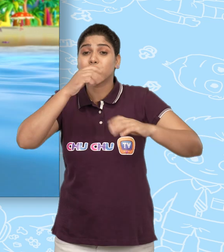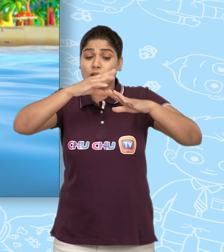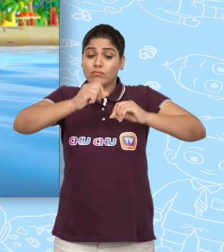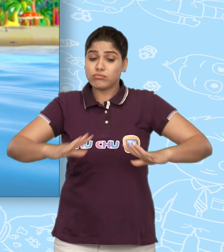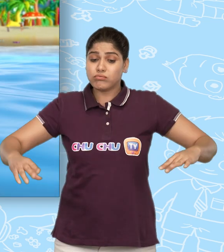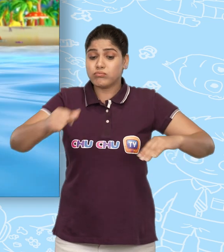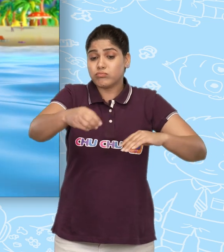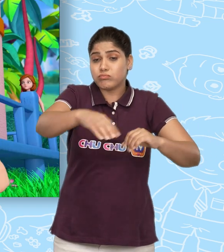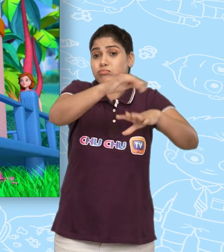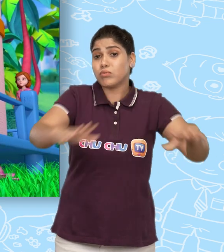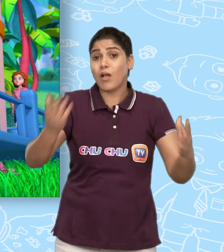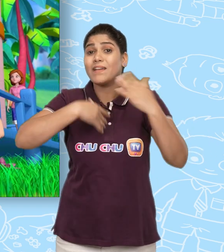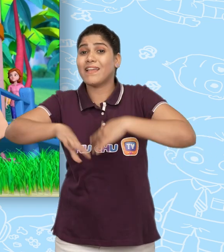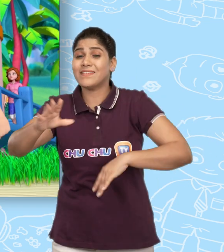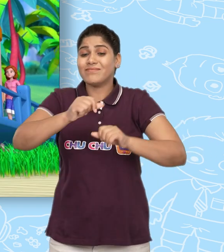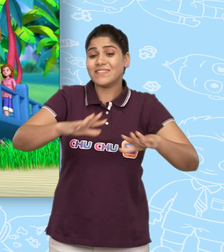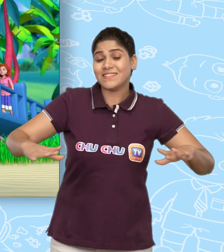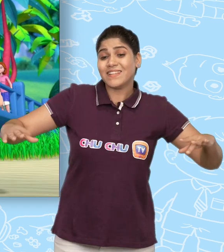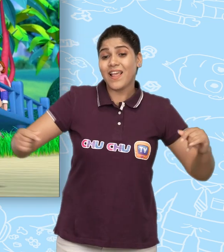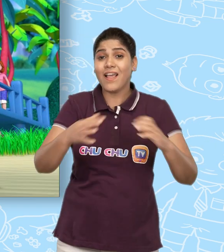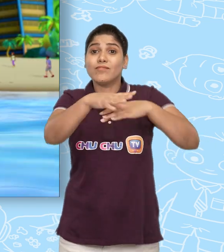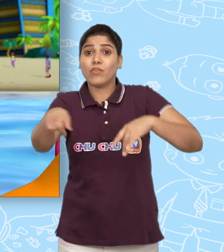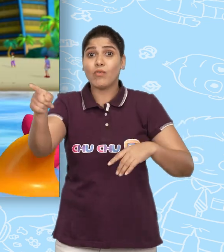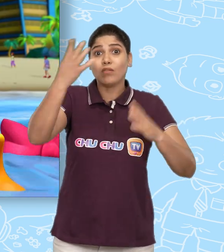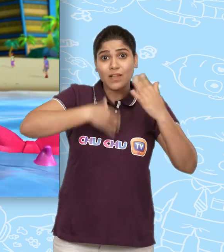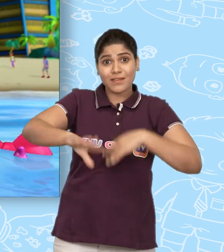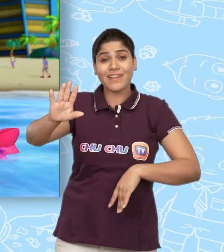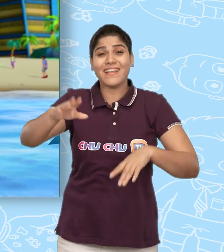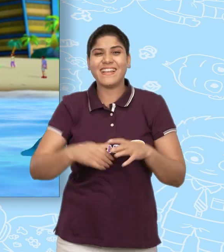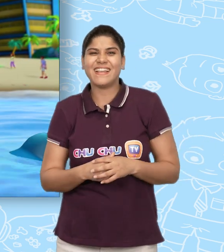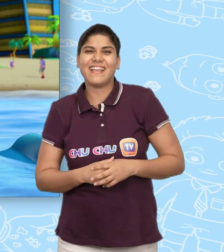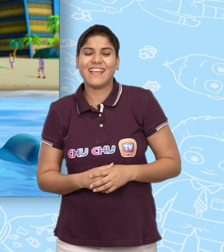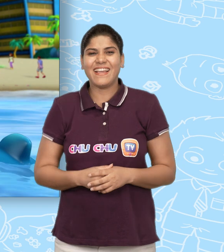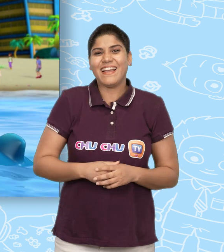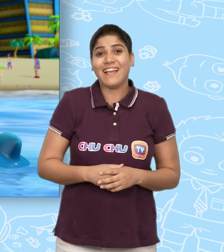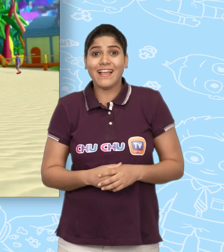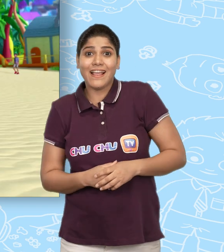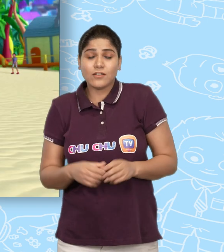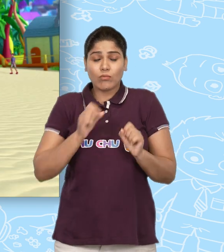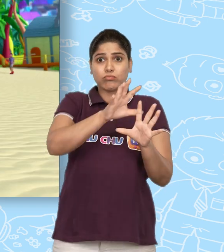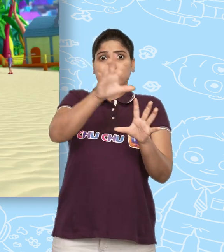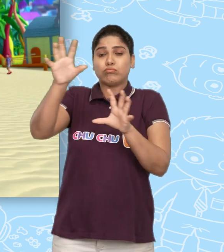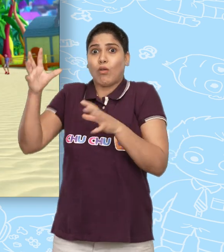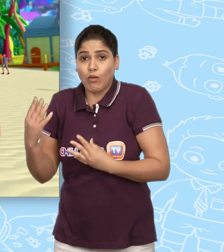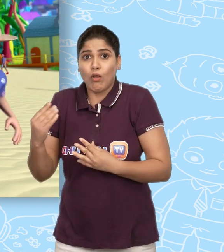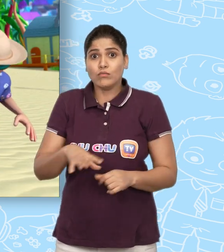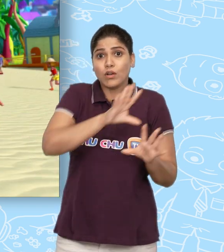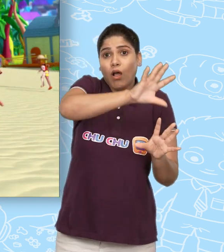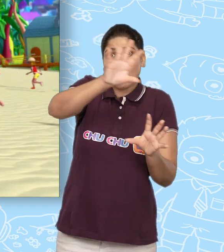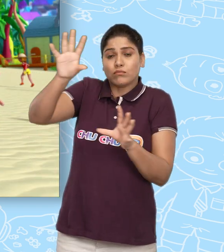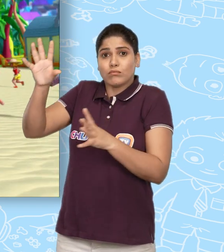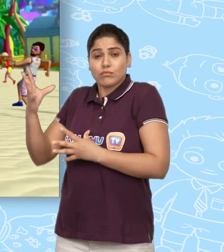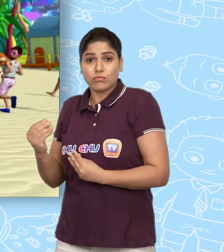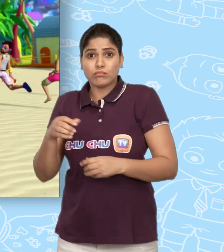do, वो गए बीच do do do do do do, वो गए बीच do do do do do do, वो गए बीच. डराया सबको do do do